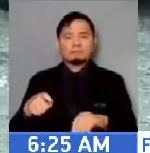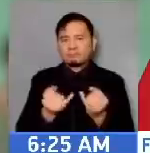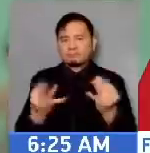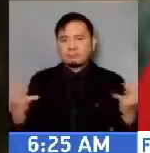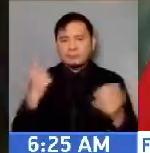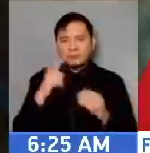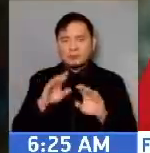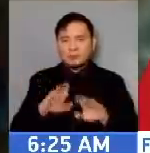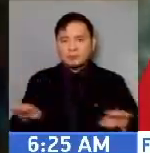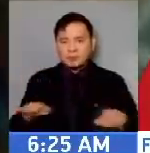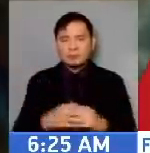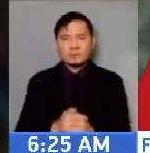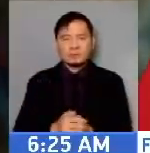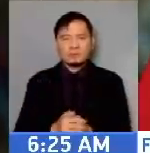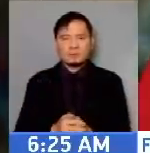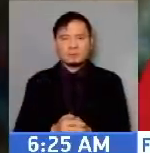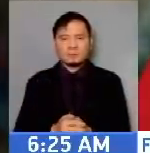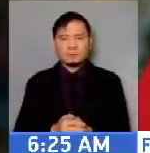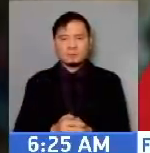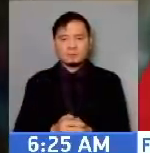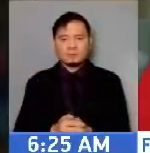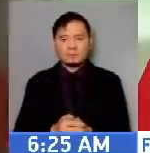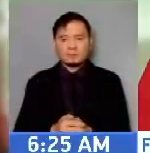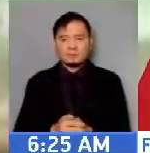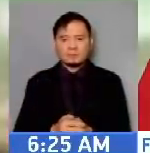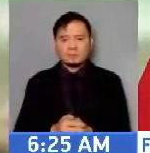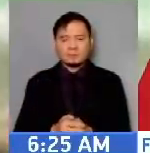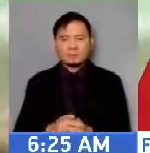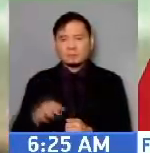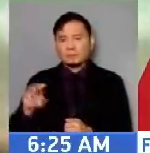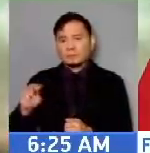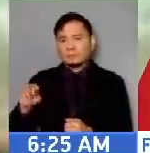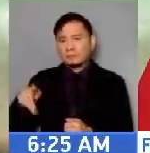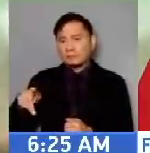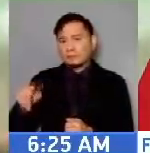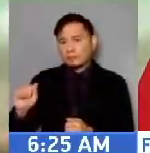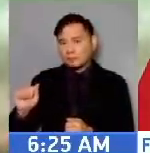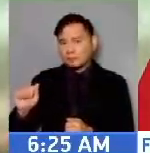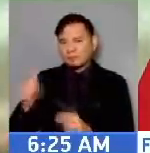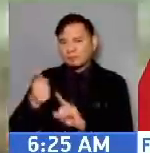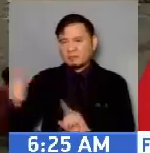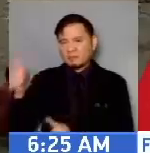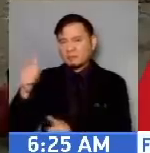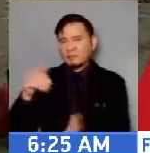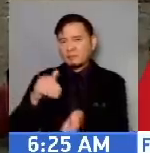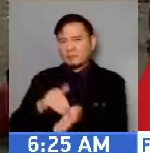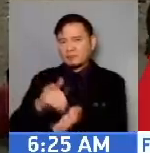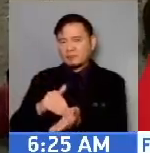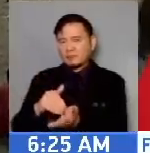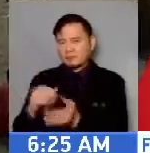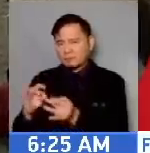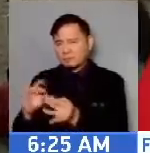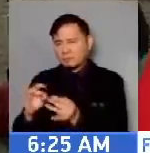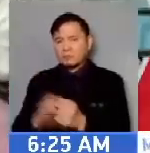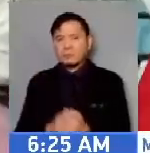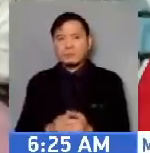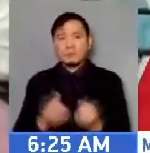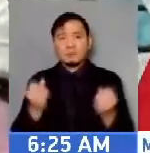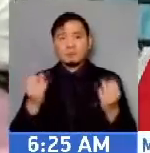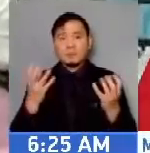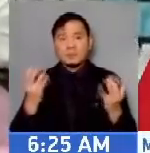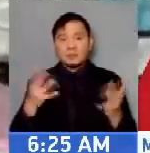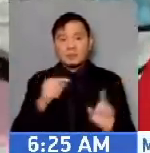Association. Ayon kay PMA, President Dr. Benito Atienza, marami kasing bata ang aksidenteng nakakainom ng tubig mula